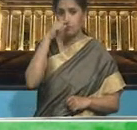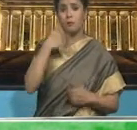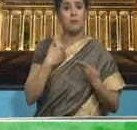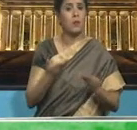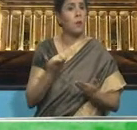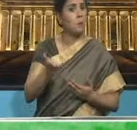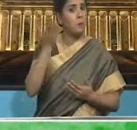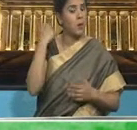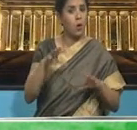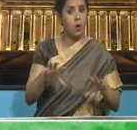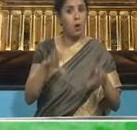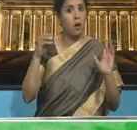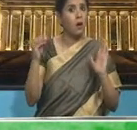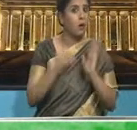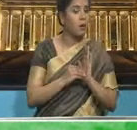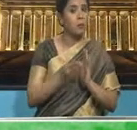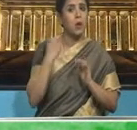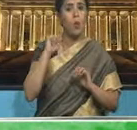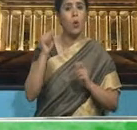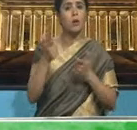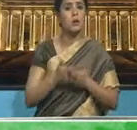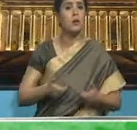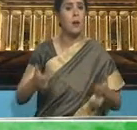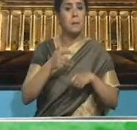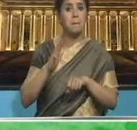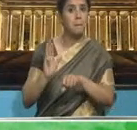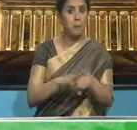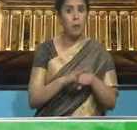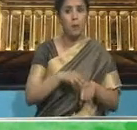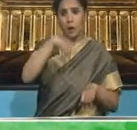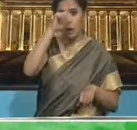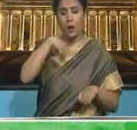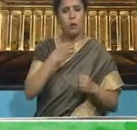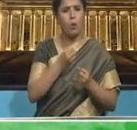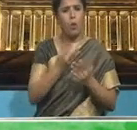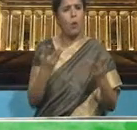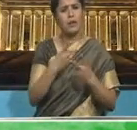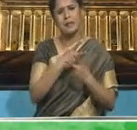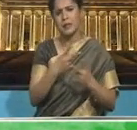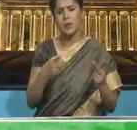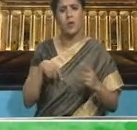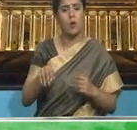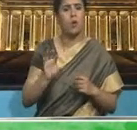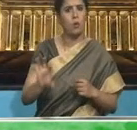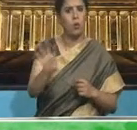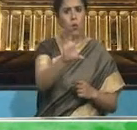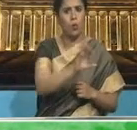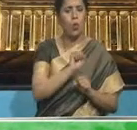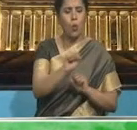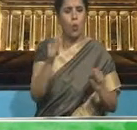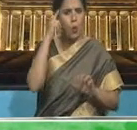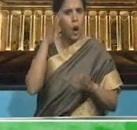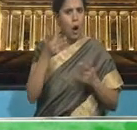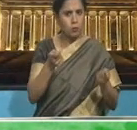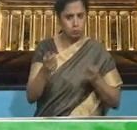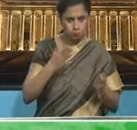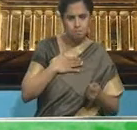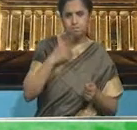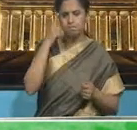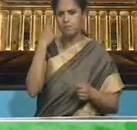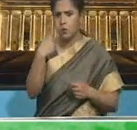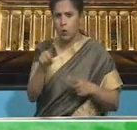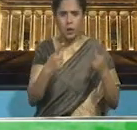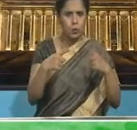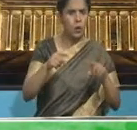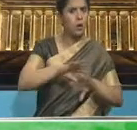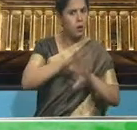उस संविधान सभा के सदस्यों ने भारत के सभी क्षेत्रों और समुदायों का प्रतिनिधित्व किया। संविधान